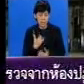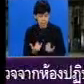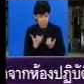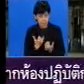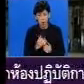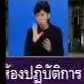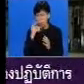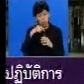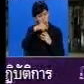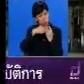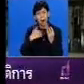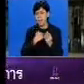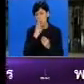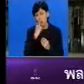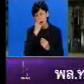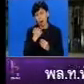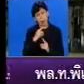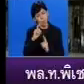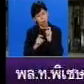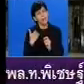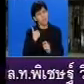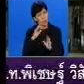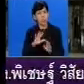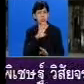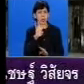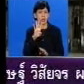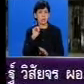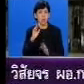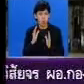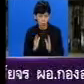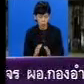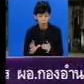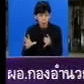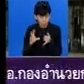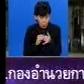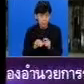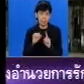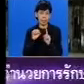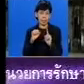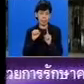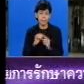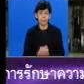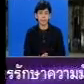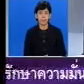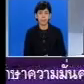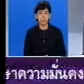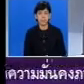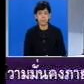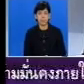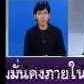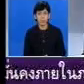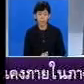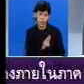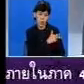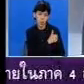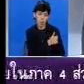ทั่วโลกนั้นมีผู้เสียชีวิตจากไข้หวัดใหญ่สายพันธุ์ใหม่อย่างน้อย440คนติดเชื้อ 100,000 คน โรงพ